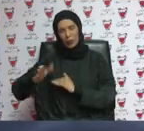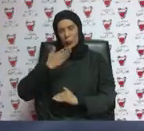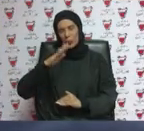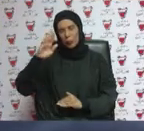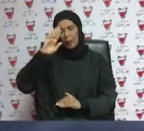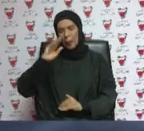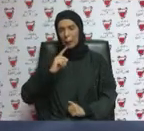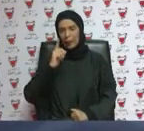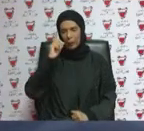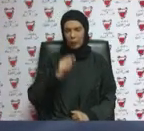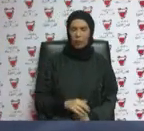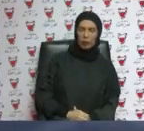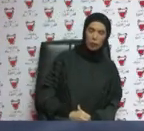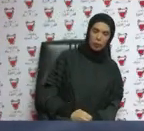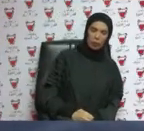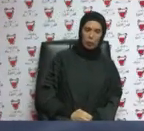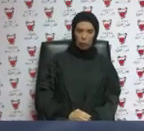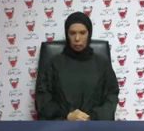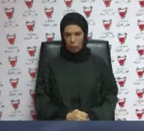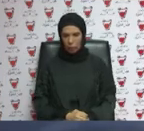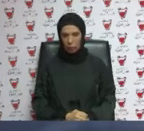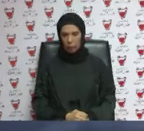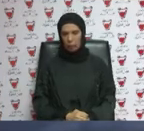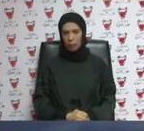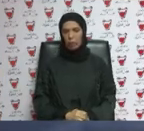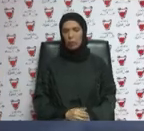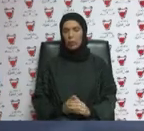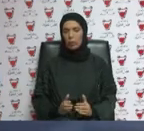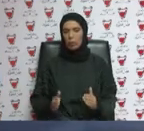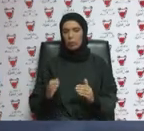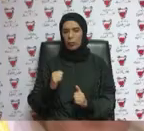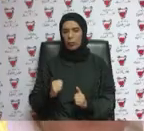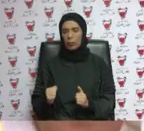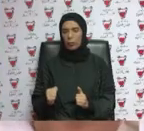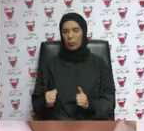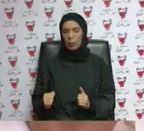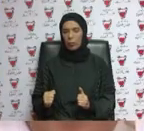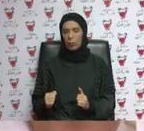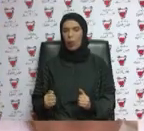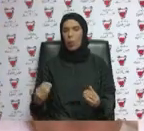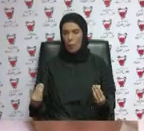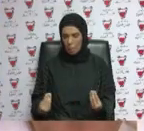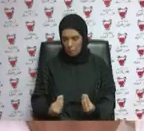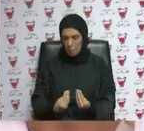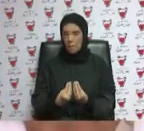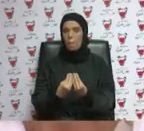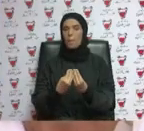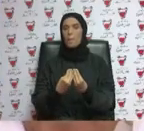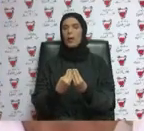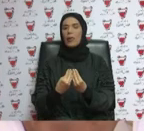صاحب السمو الملكي ولي العهد الحملة الوطنية واستباقاته، واحنا معاكم سيد الرئيس